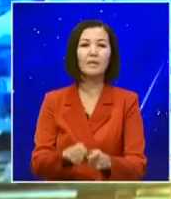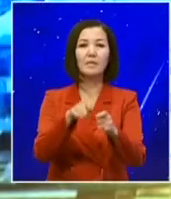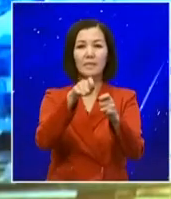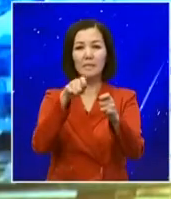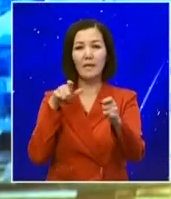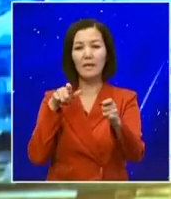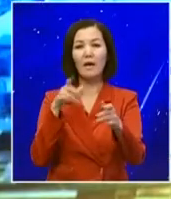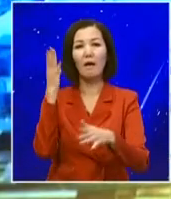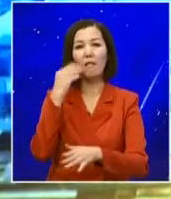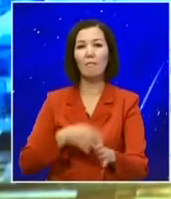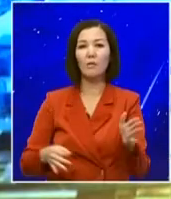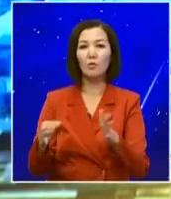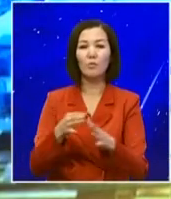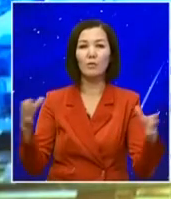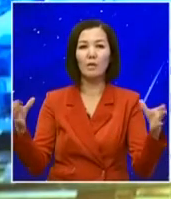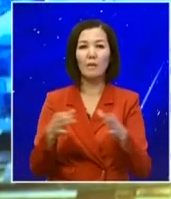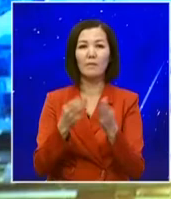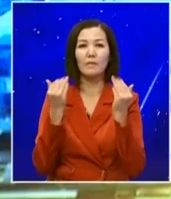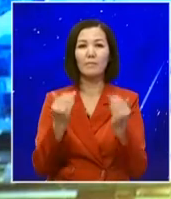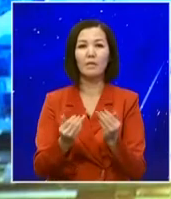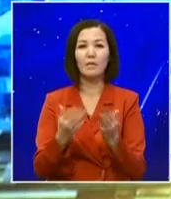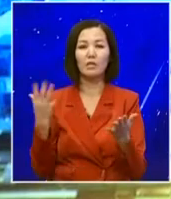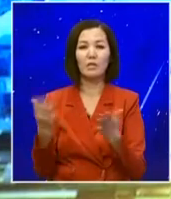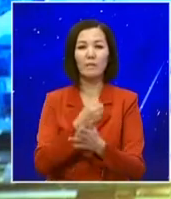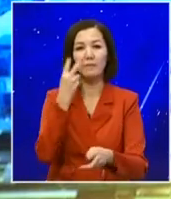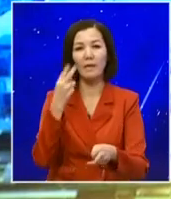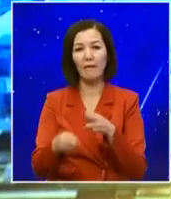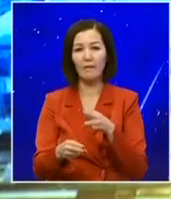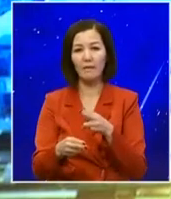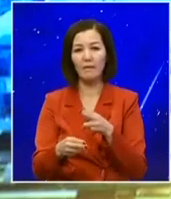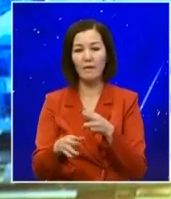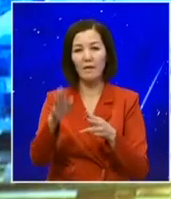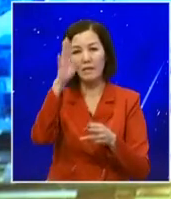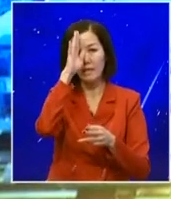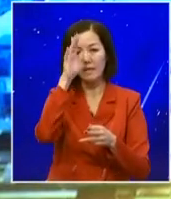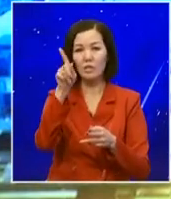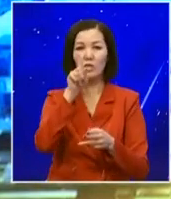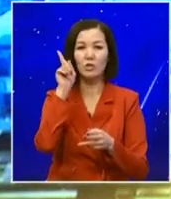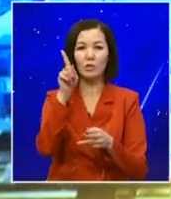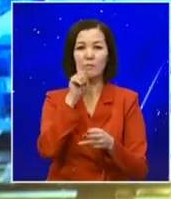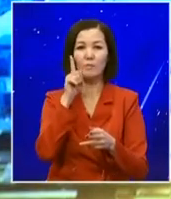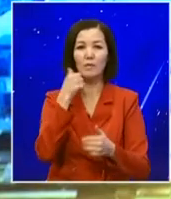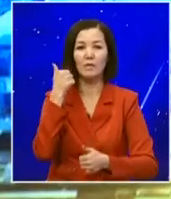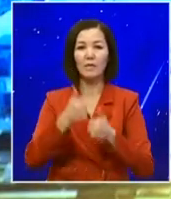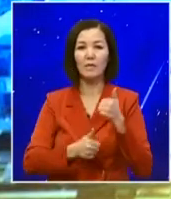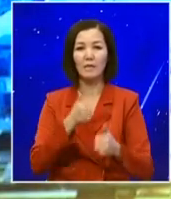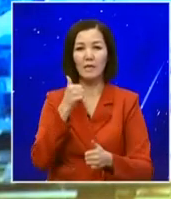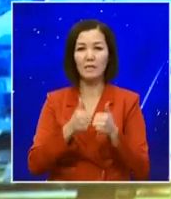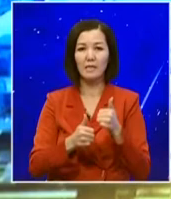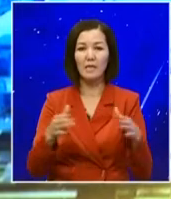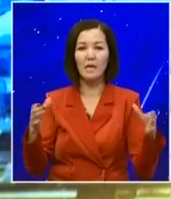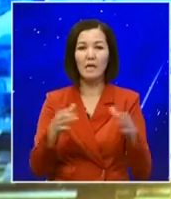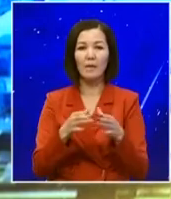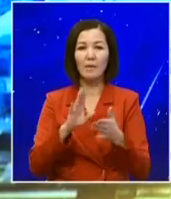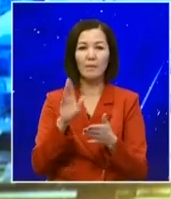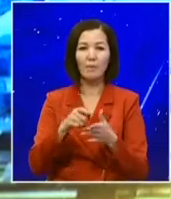Садаға тудан Алматы облысының құрама командасы биылғы жылды табыста аяқтады. Олар ерлер және жасөспірімдер арасында өткен Қазақстан біріншілігінде